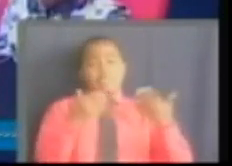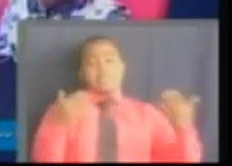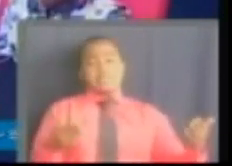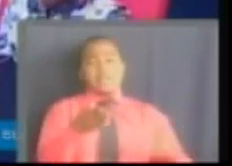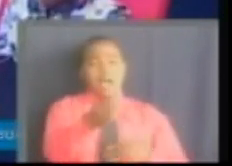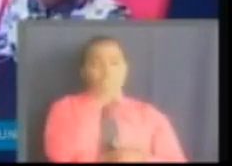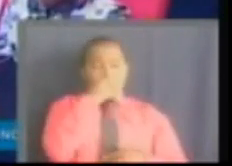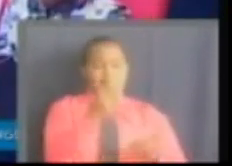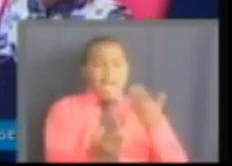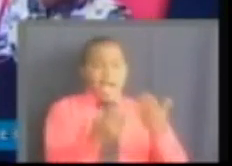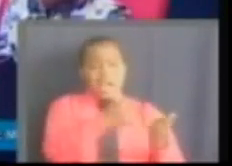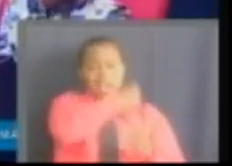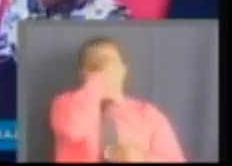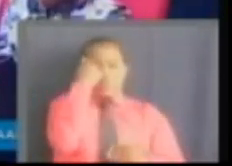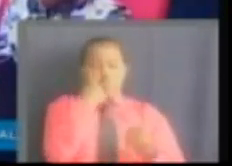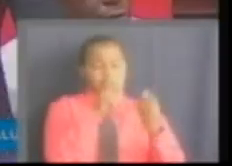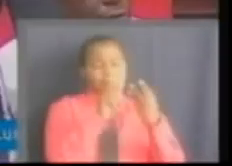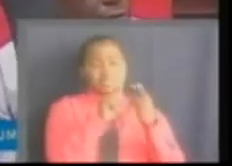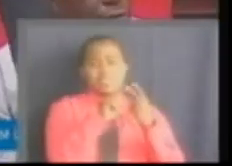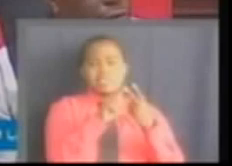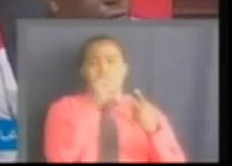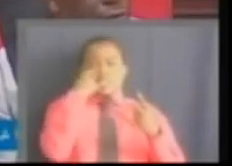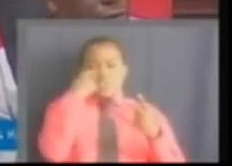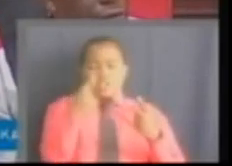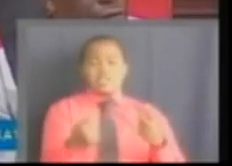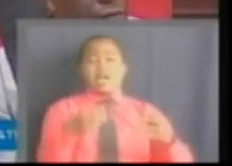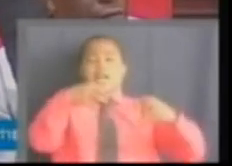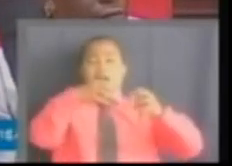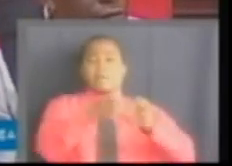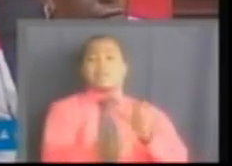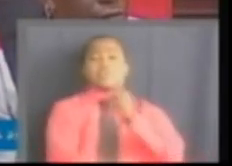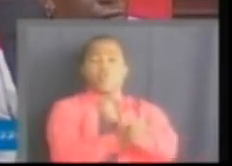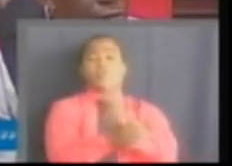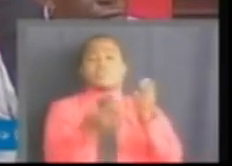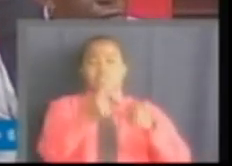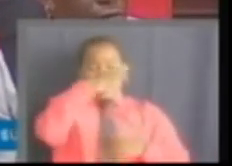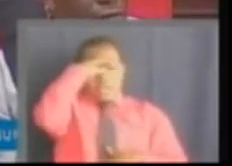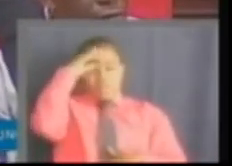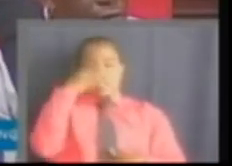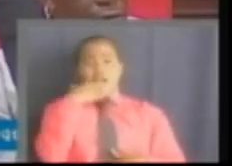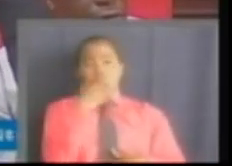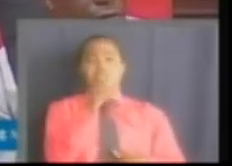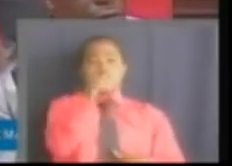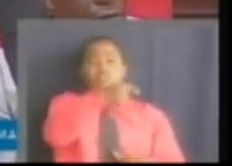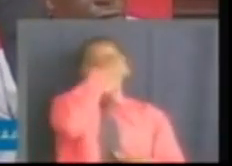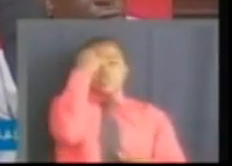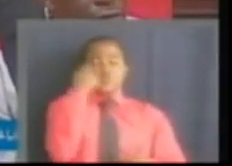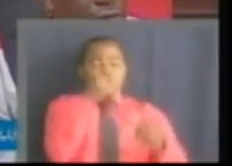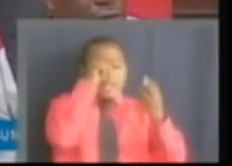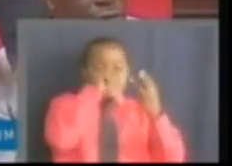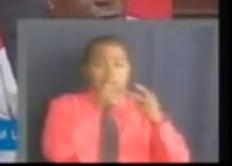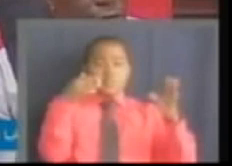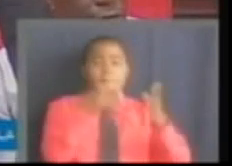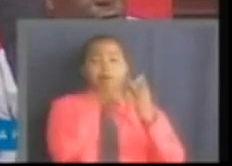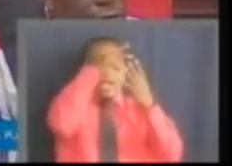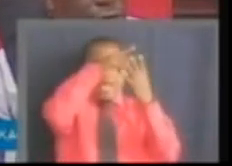angalau sura mbili, hii statement inaonyesha kwamba unaweza kamati ya uongozi inaweza kufikiria ngoja hata iongeze iwe sura tatu, iwe sura nne, iwe